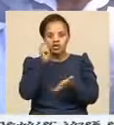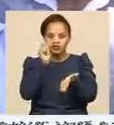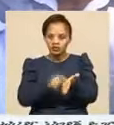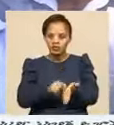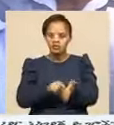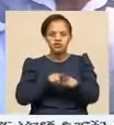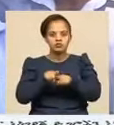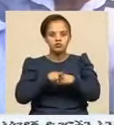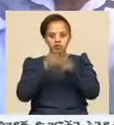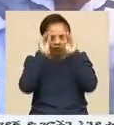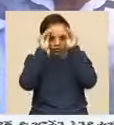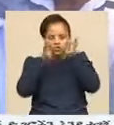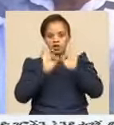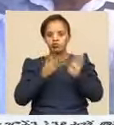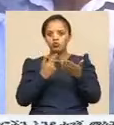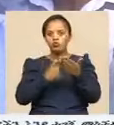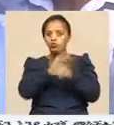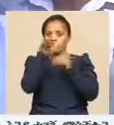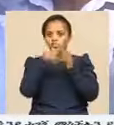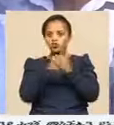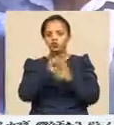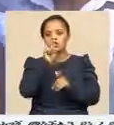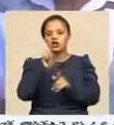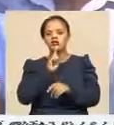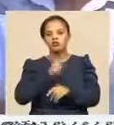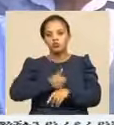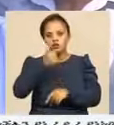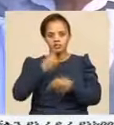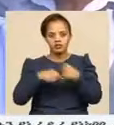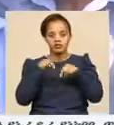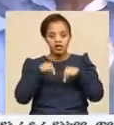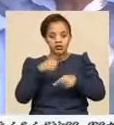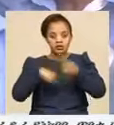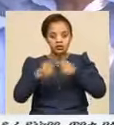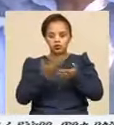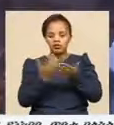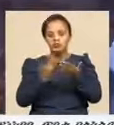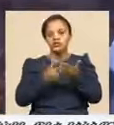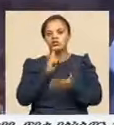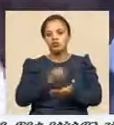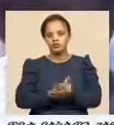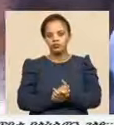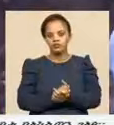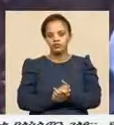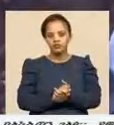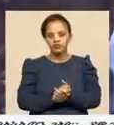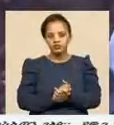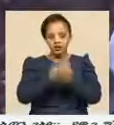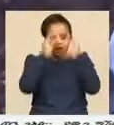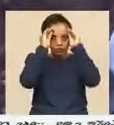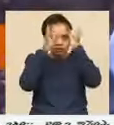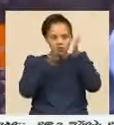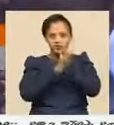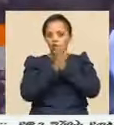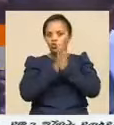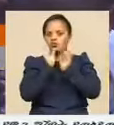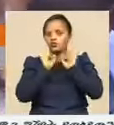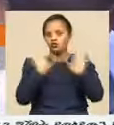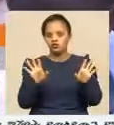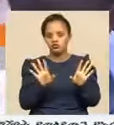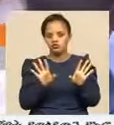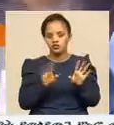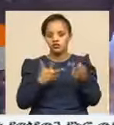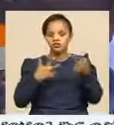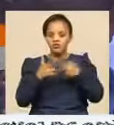የፈረመም የተስማማም መምህር እዚህ ውስጥ የለም። ይሄ ሁሉ አሁን በዚህ ጥያቄ ነው የመጣው። ዋናው የዚህ ዛሬ የመጣነው ጉዳይ በዚህ ነው። ያለ መምህር ፍላጎት የሚቆረጠውን